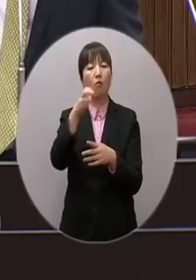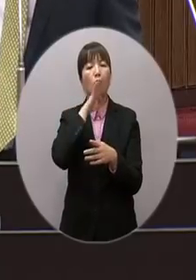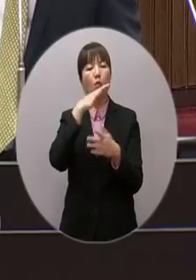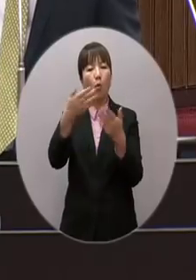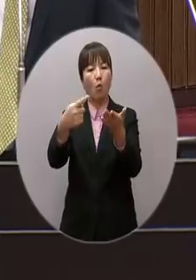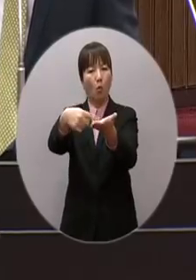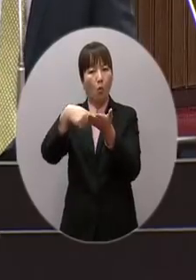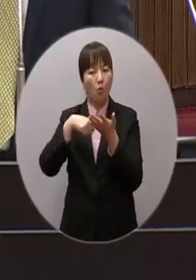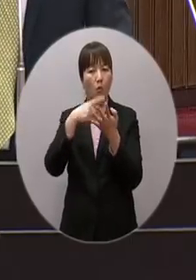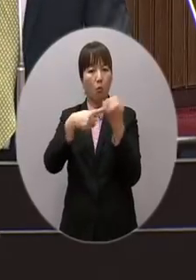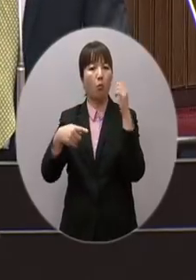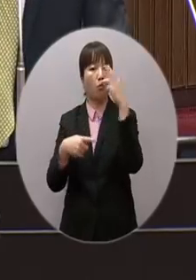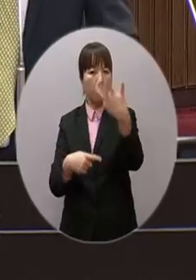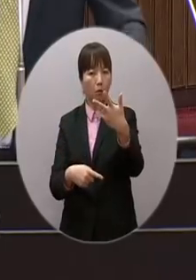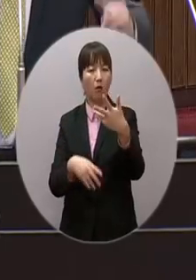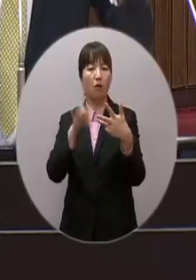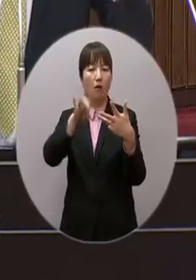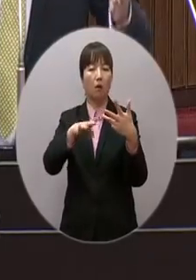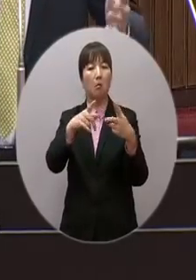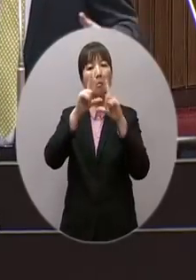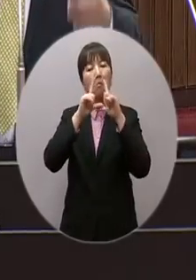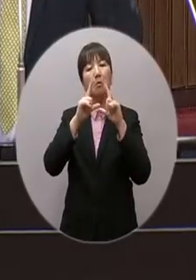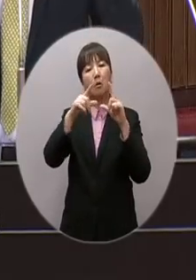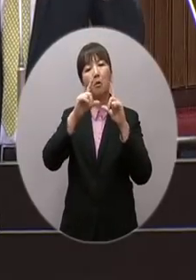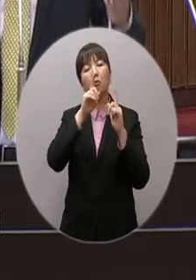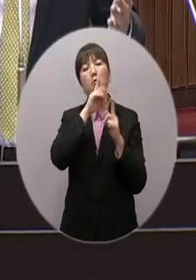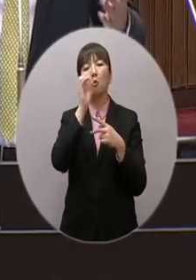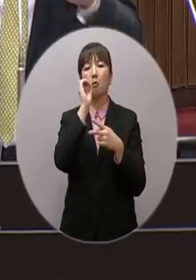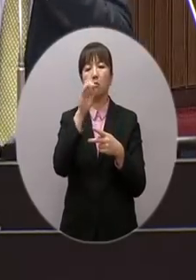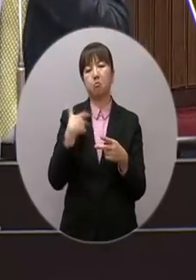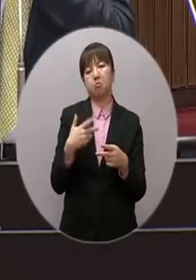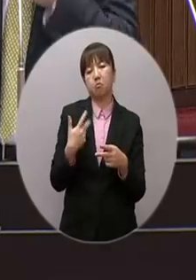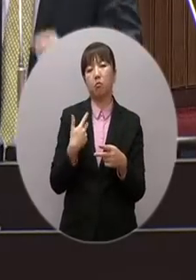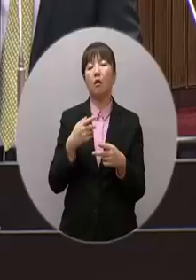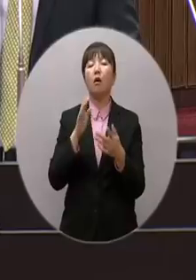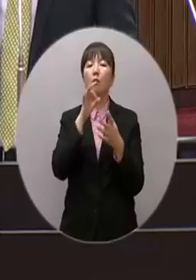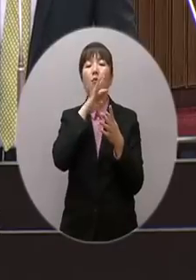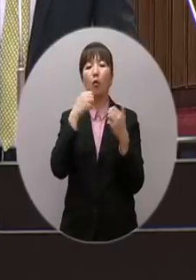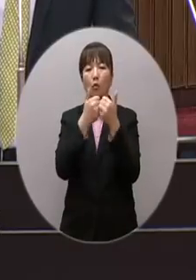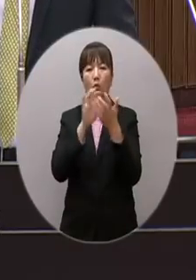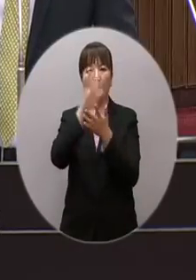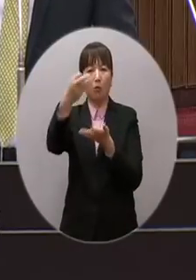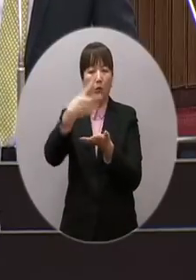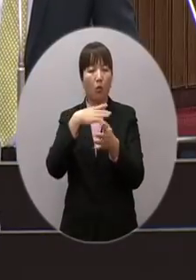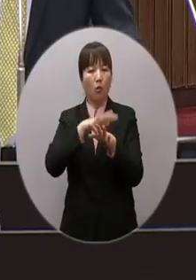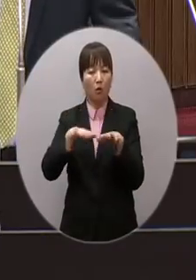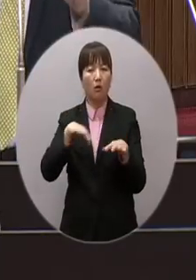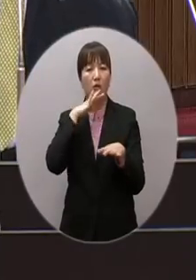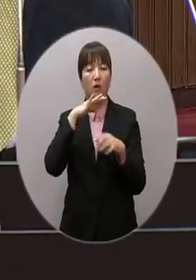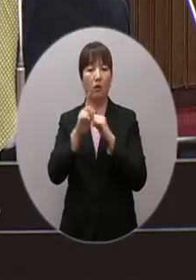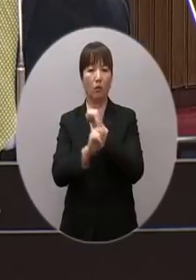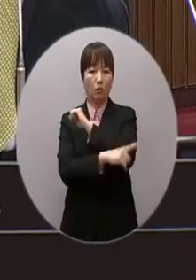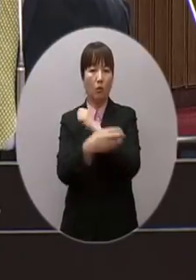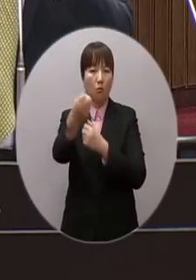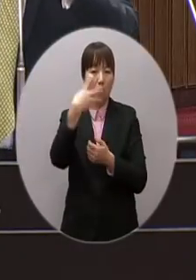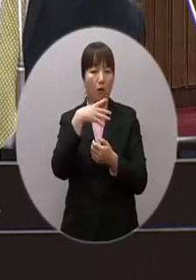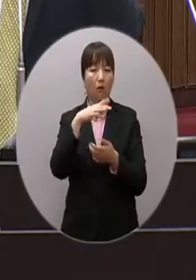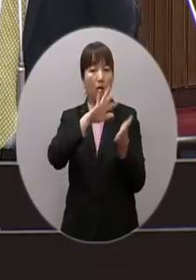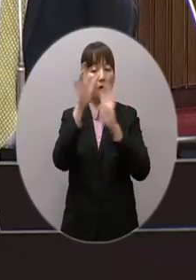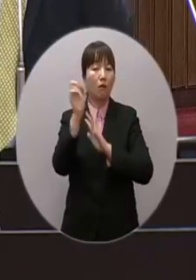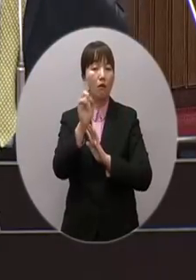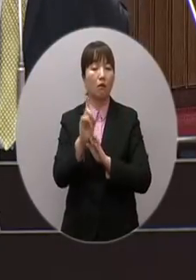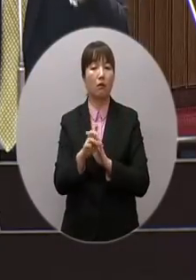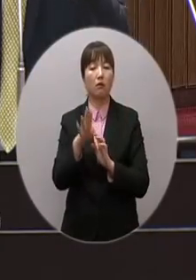理八案是哪八案？他说他不知道，他要事后跟我讲，我也接受了。结果事后讲的结果是什么？因